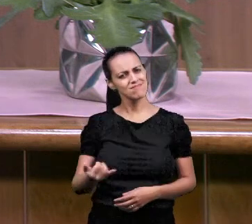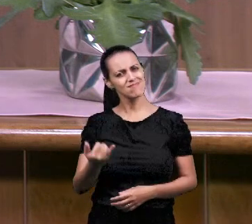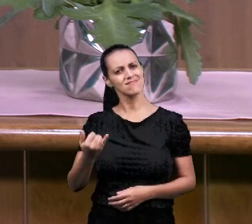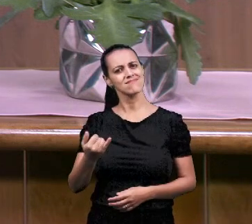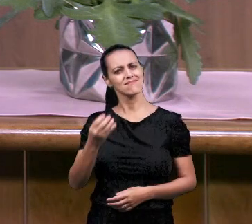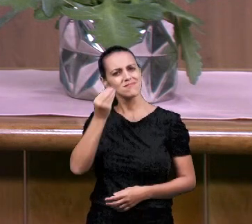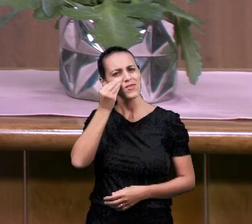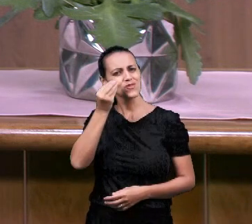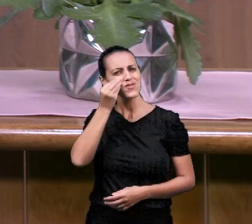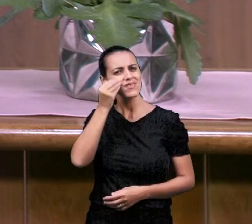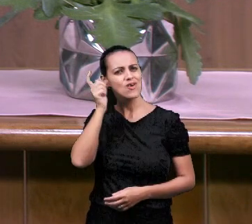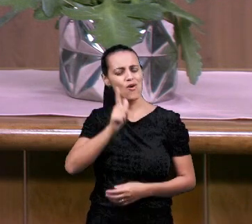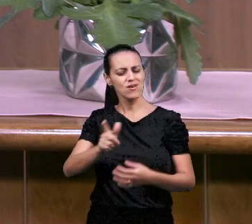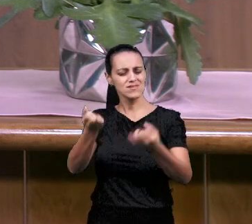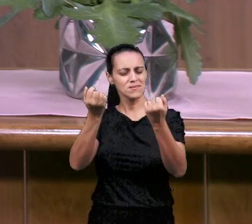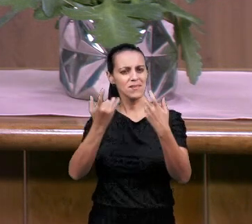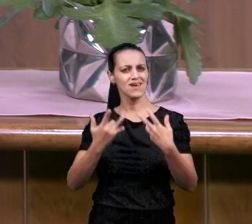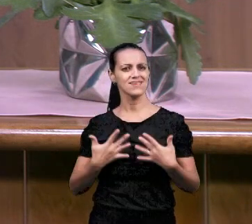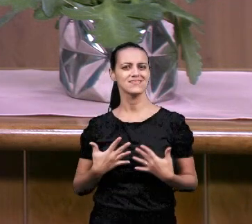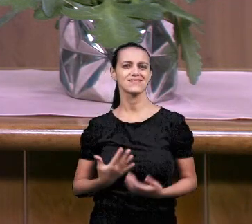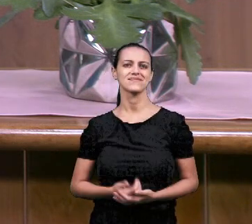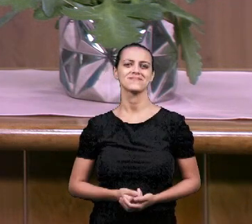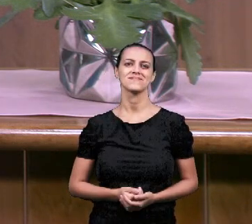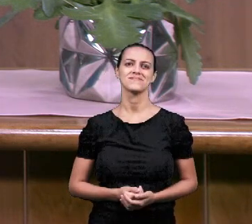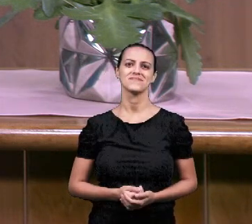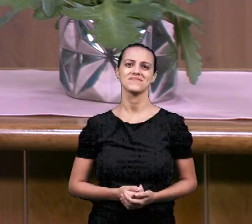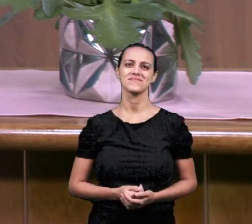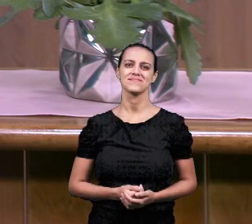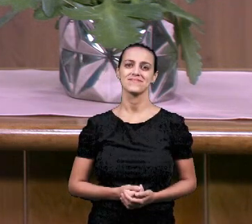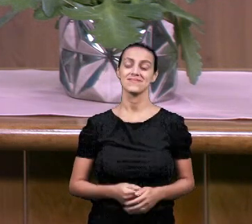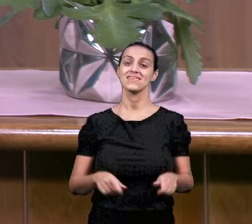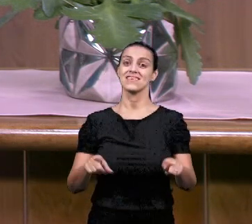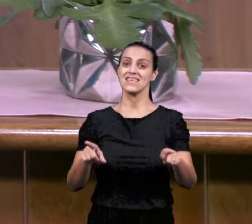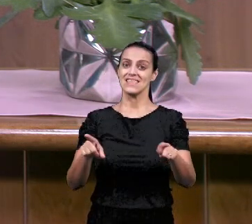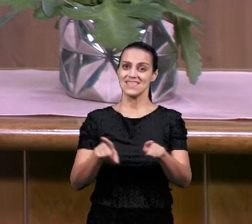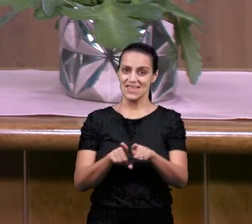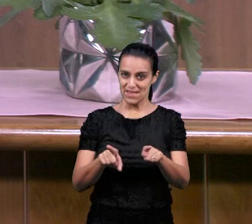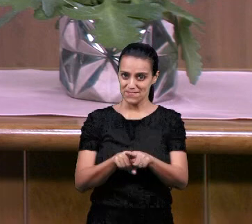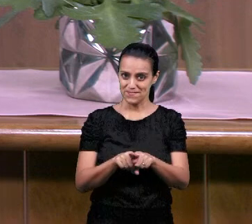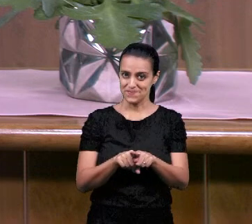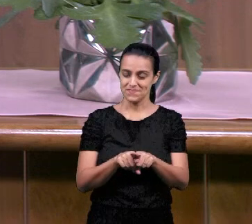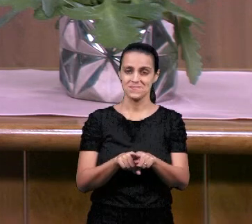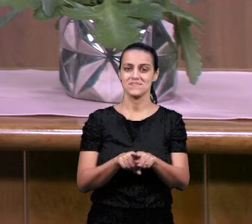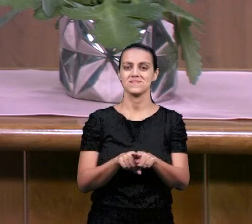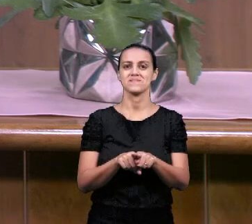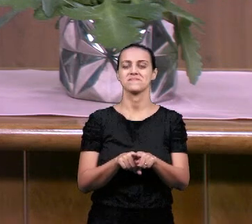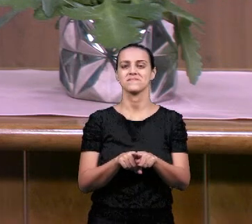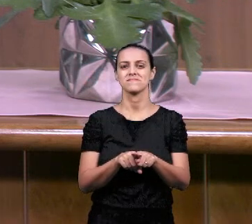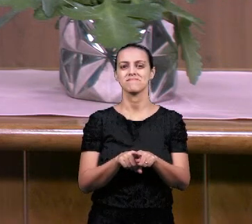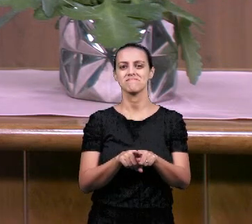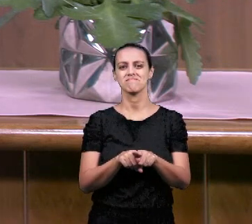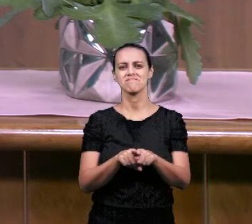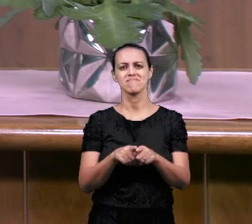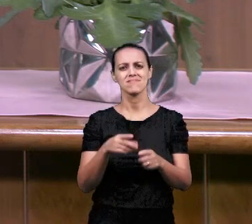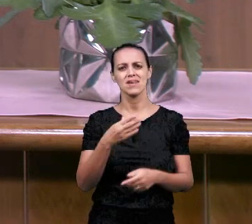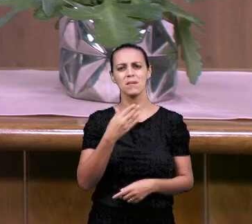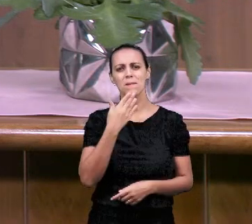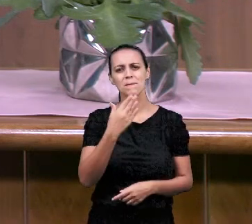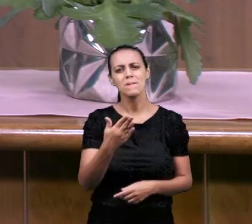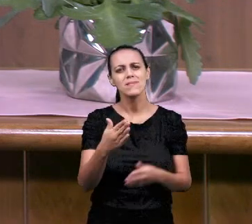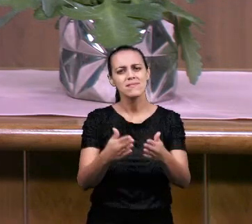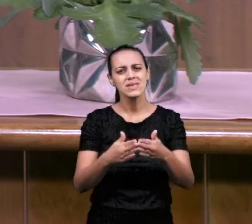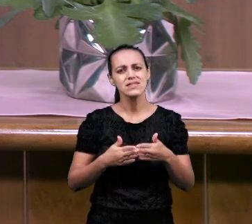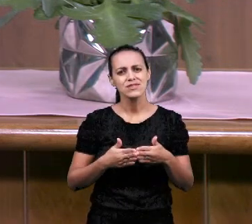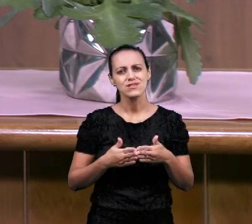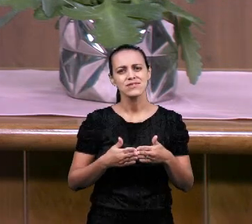l'opportunité de recevoir une bénédiction du Seigneur dans un culte qui sera diffusé ce soir à 20h au Brésil. En plus de cela, nous voulons demander aux frères et